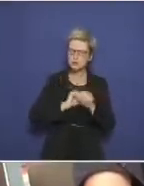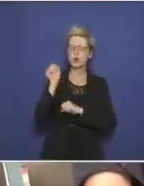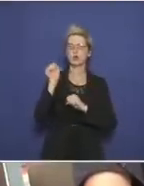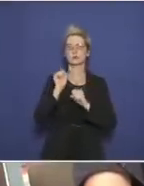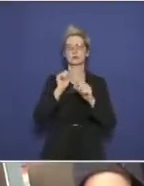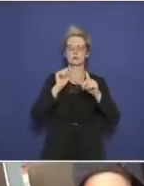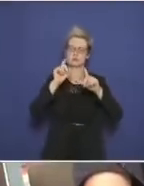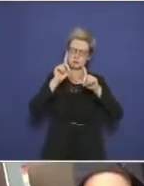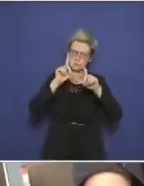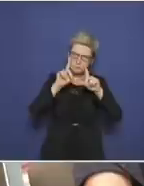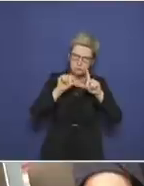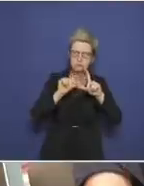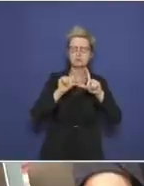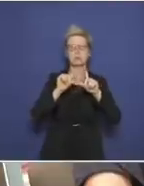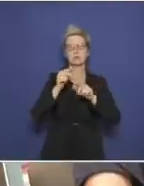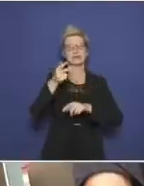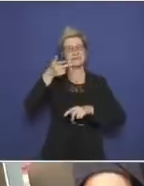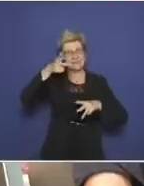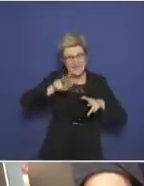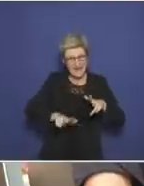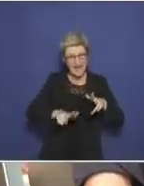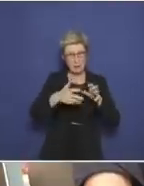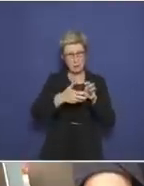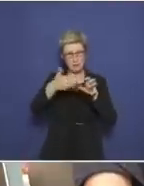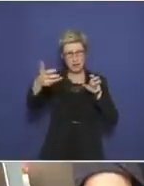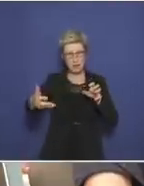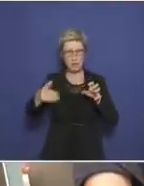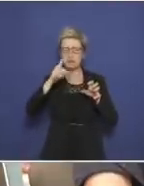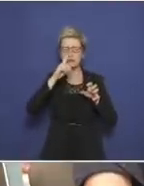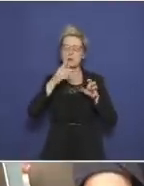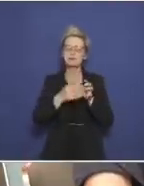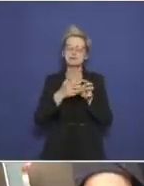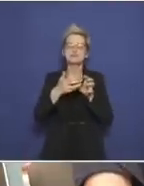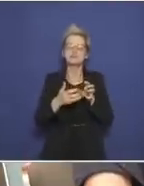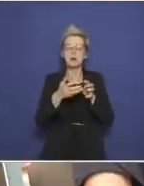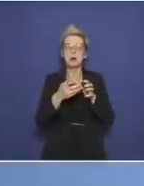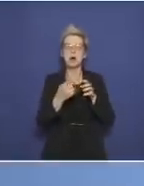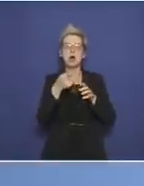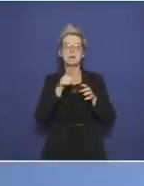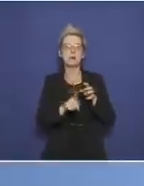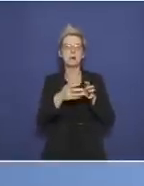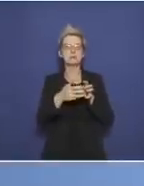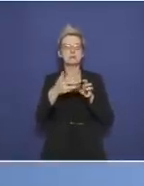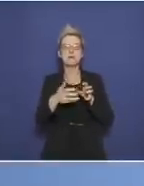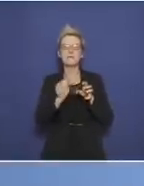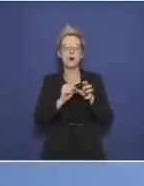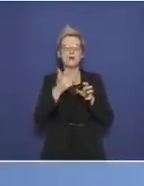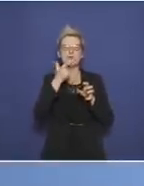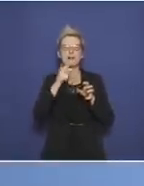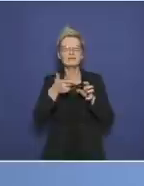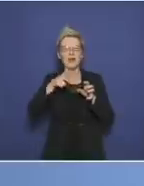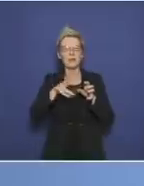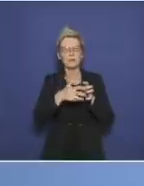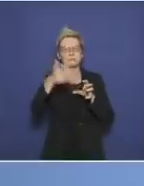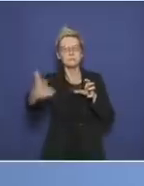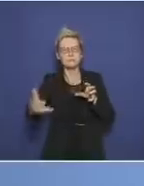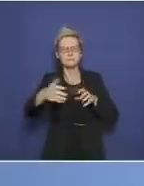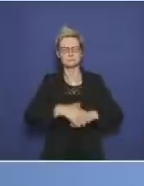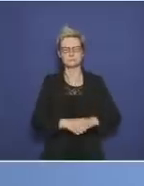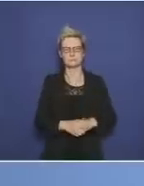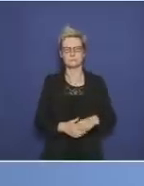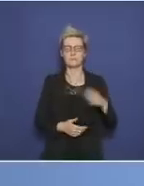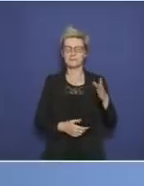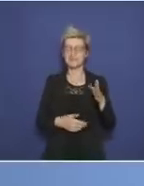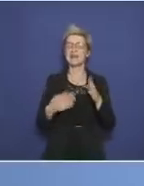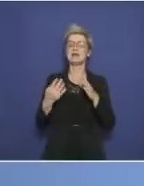Zahlen für 3 Monate das zu verlängern und nicht erst mal nur für 1 Monat? Danke. Doch, es ist eine Debatte, die